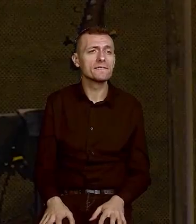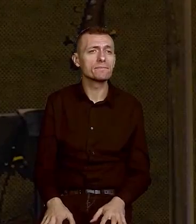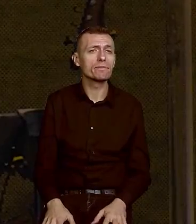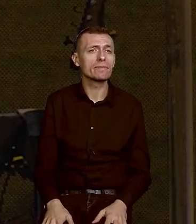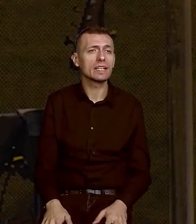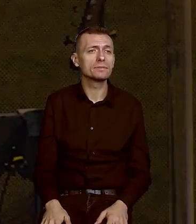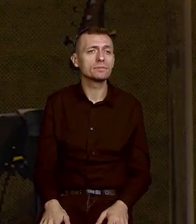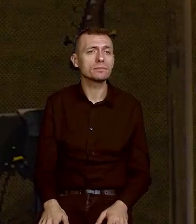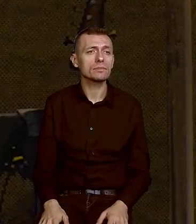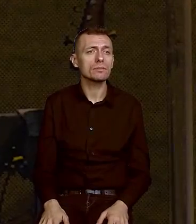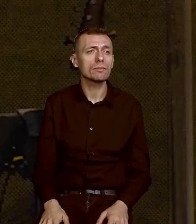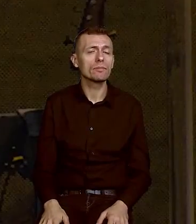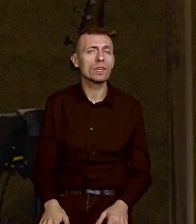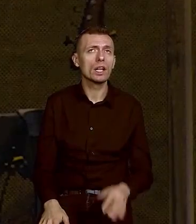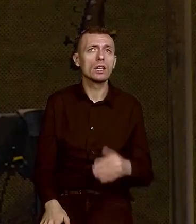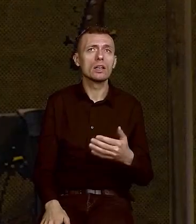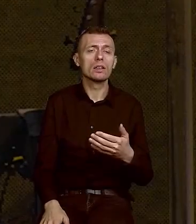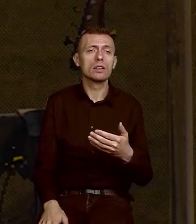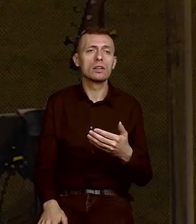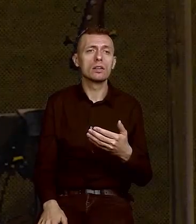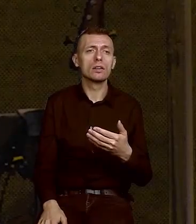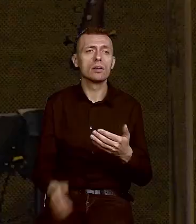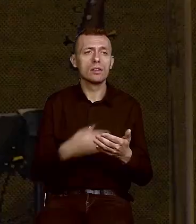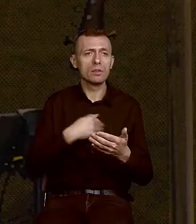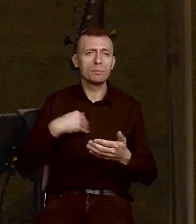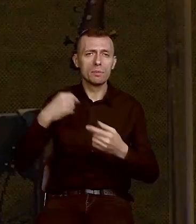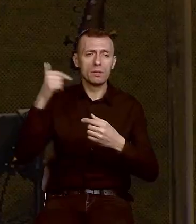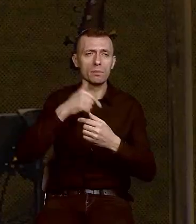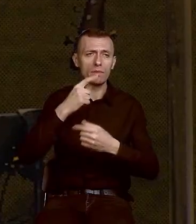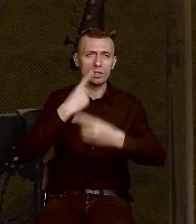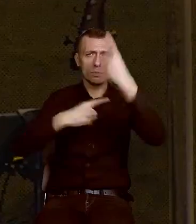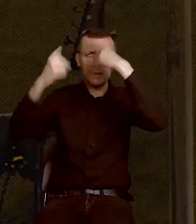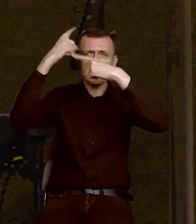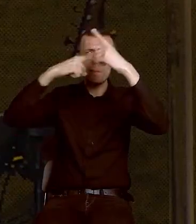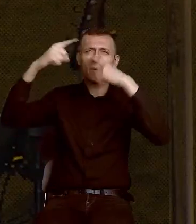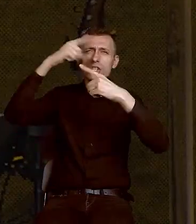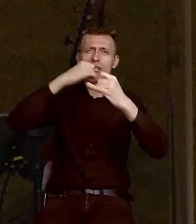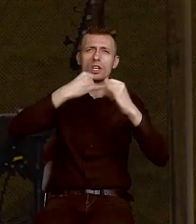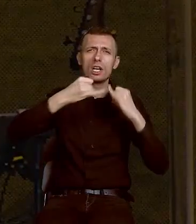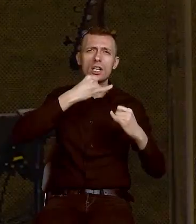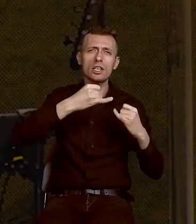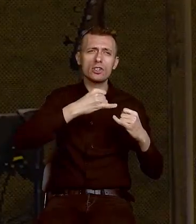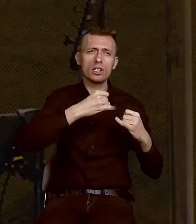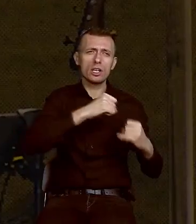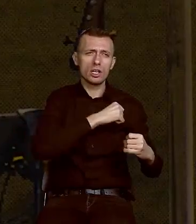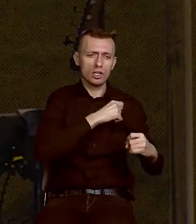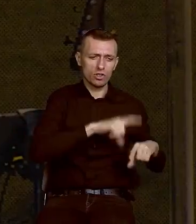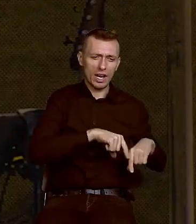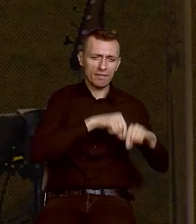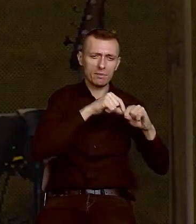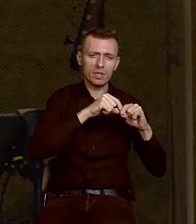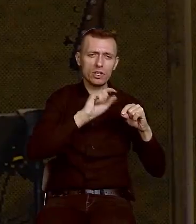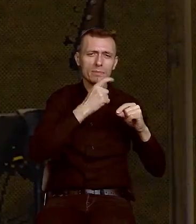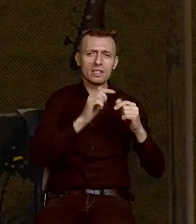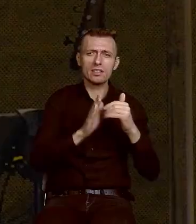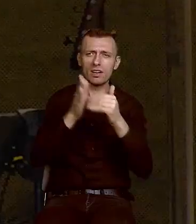złych pragnień. To zaczyna się jako przemijająca fantazja. Staje się utrwalonym